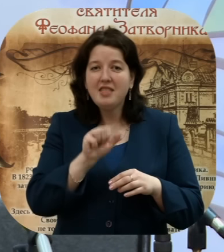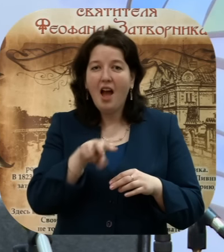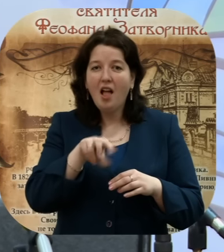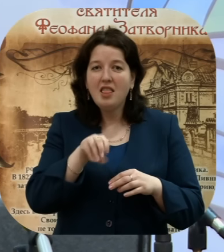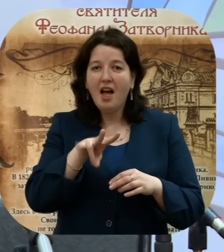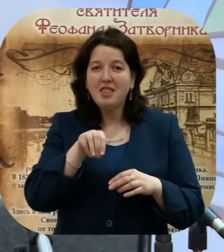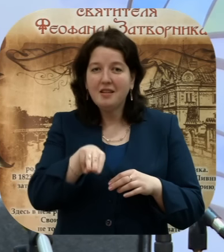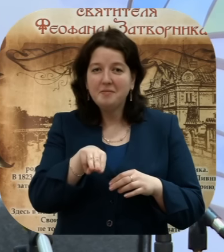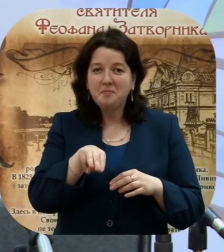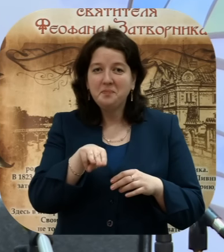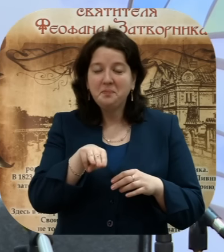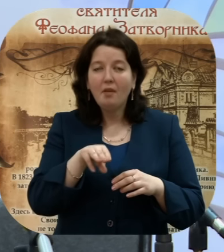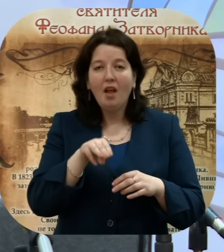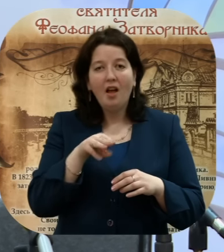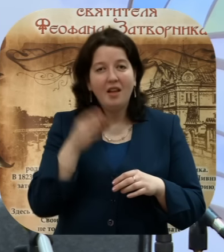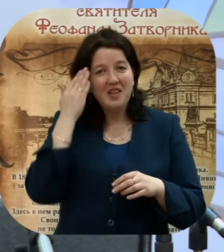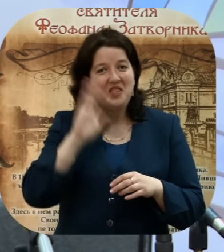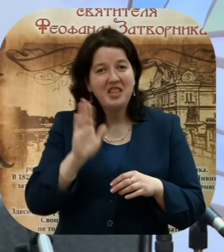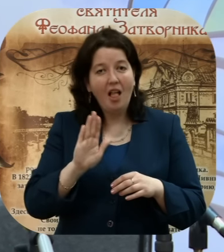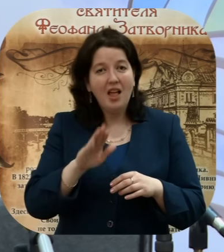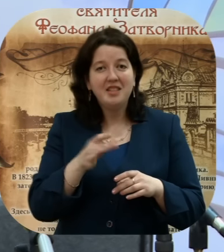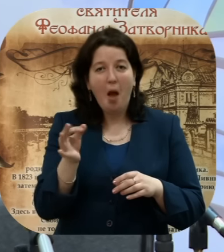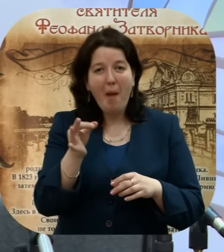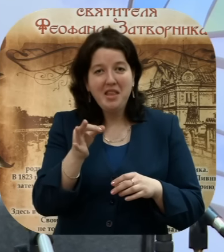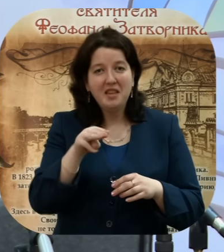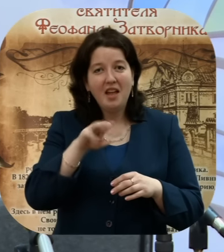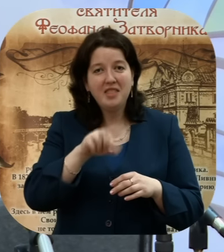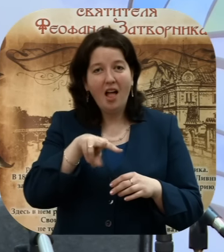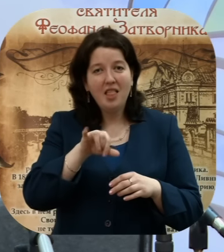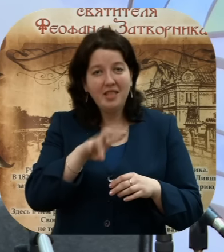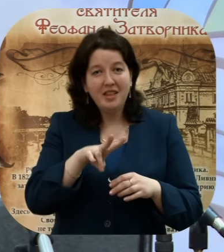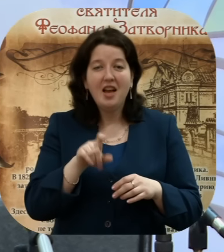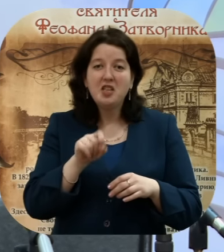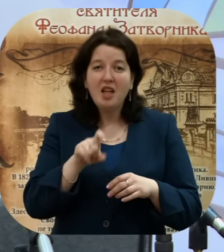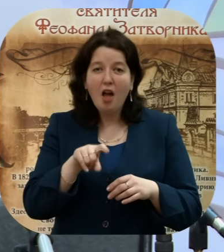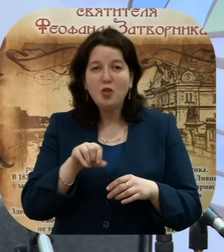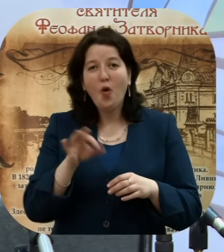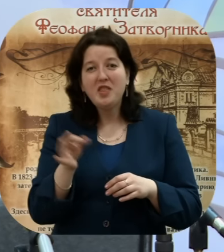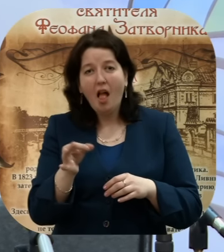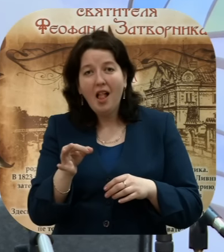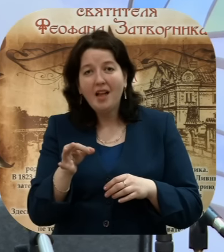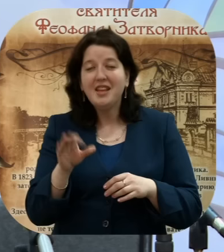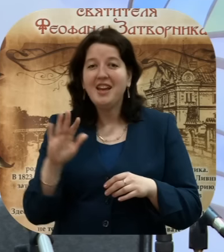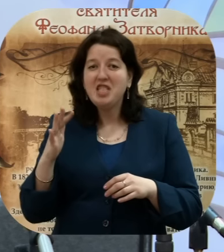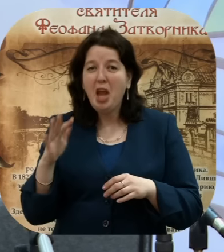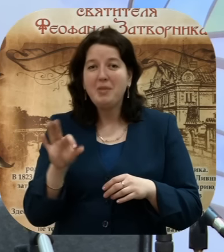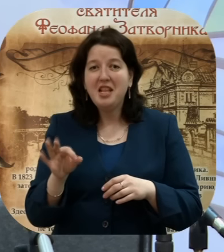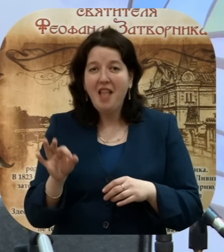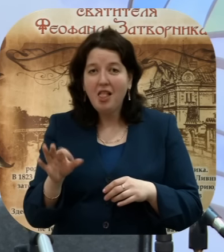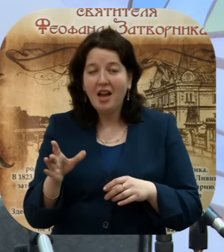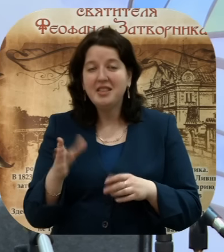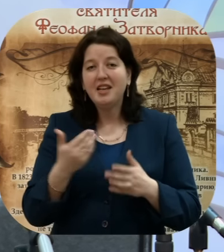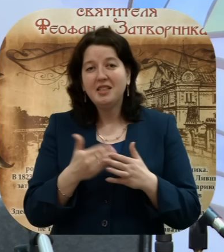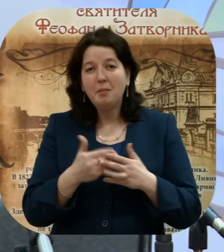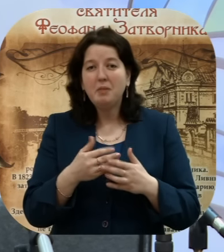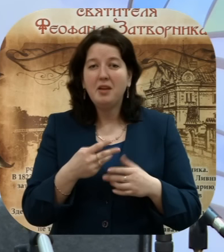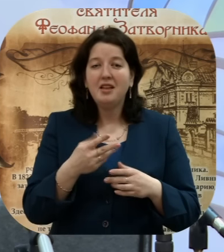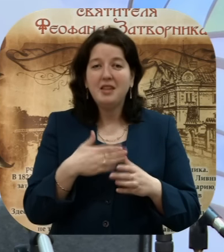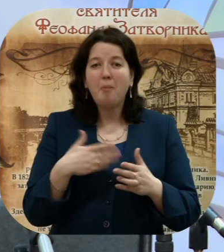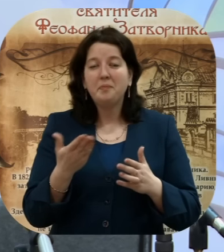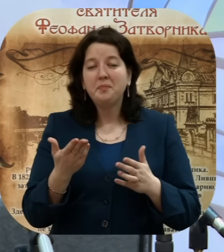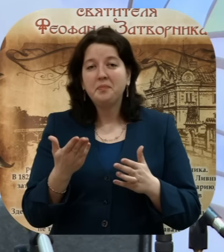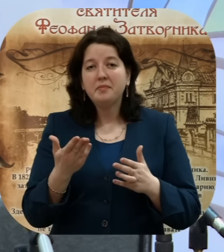талант. Если золотых талантов, если серебряных талантов, то там 20 примерно, 20, ну, 5, что-то такое, ну,